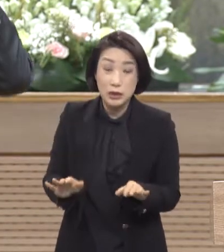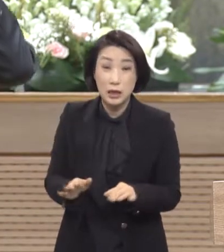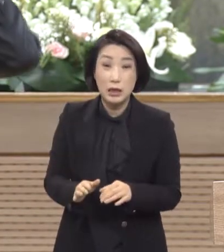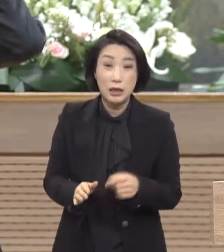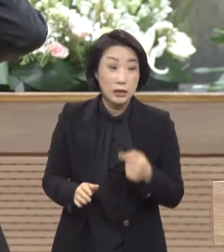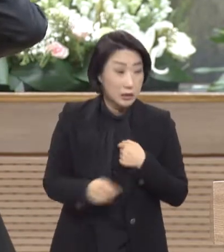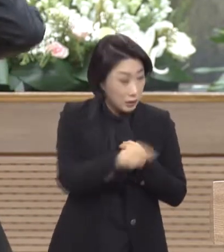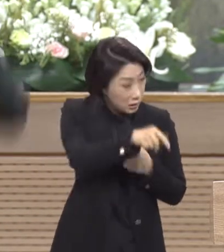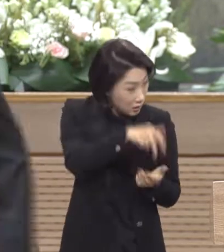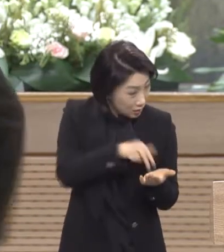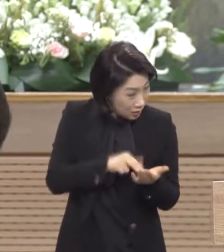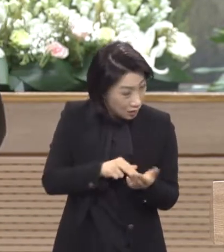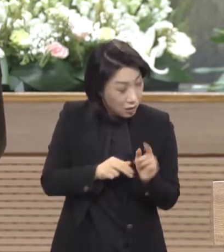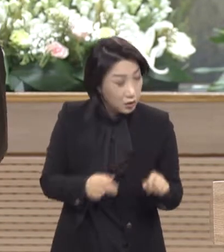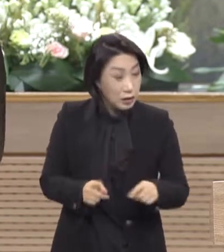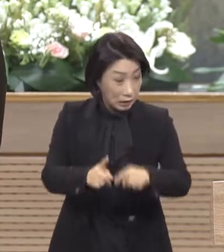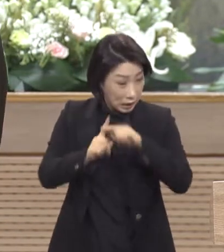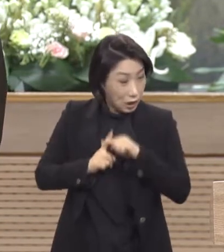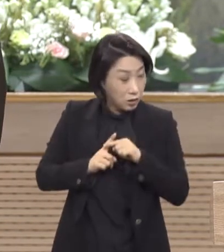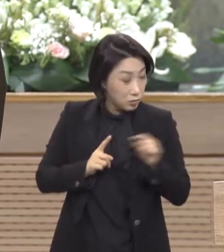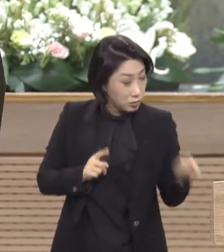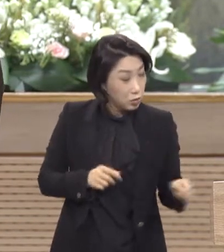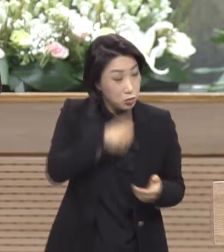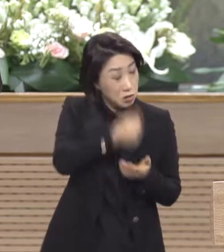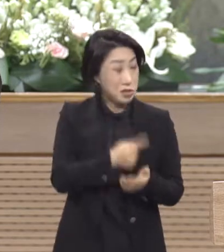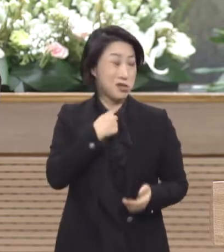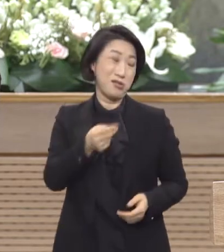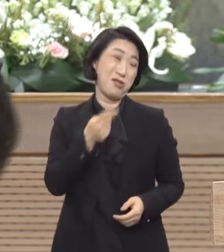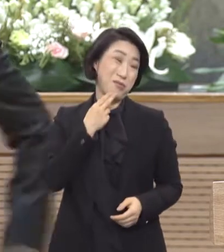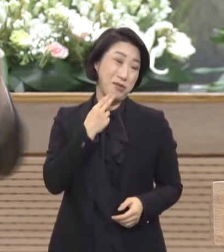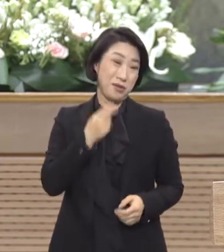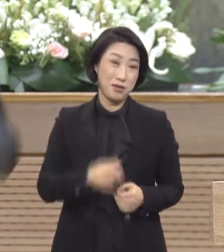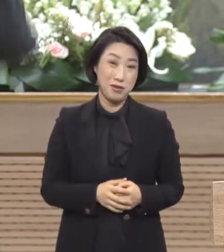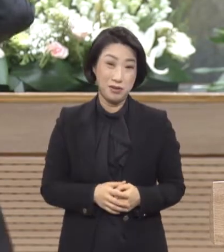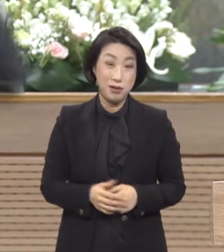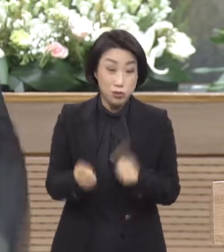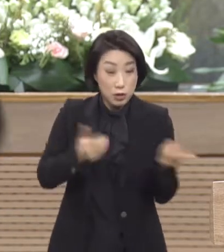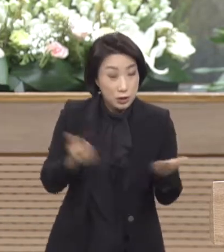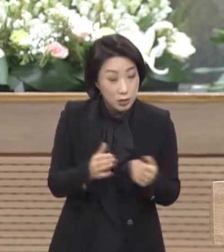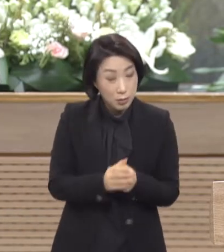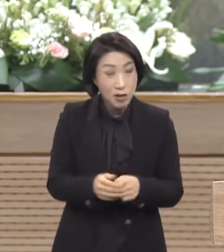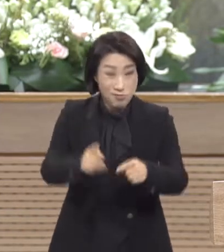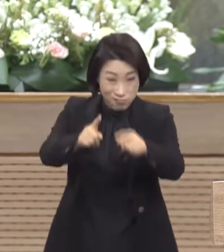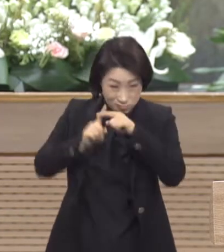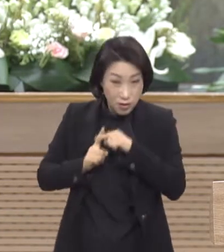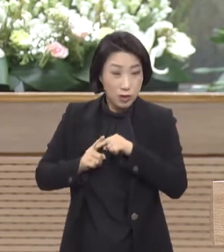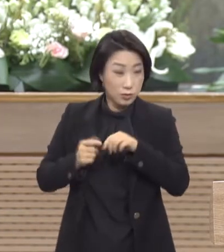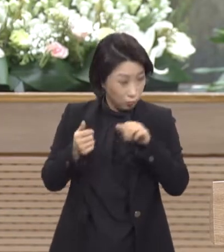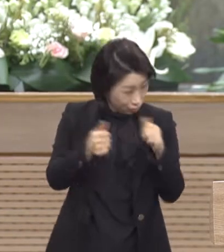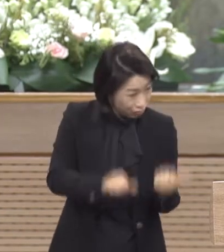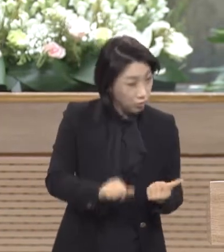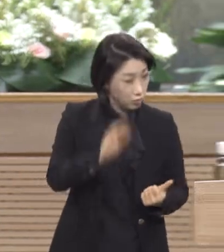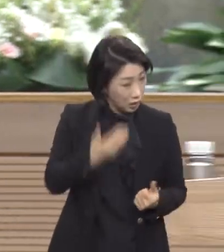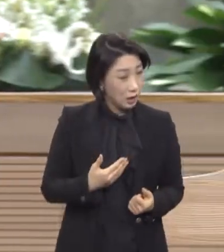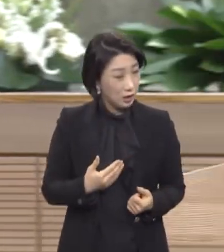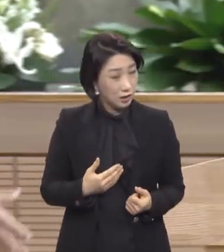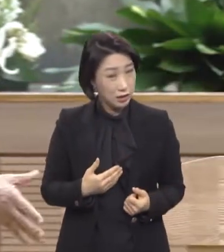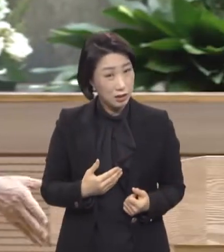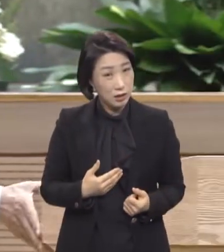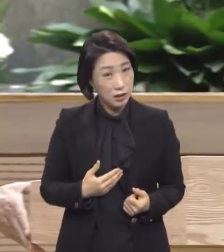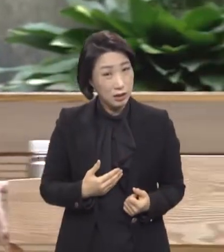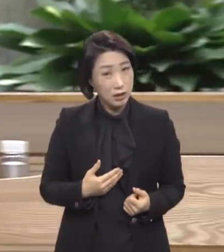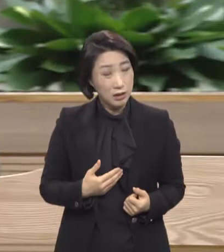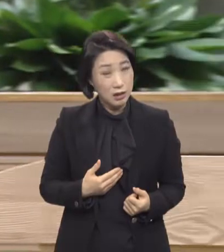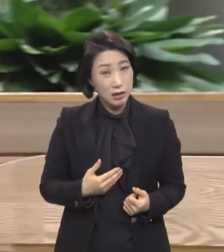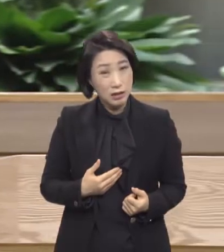네가 나처럼 죽을 각오면 죄 안 질 수 있어. 죽을 일 있으면 죽으면 되는 거야.